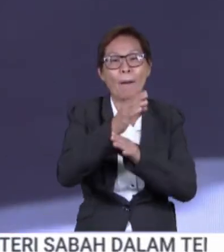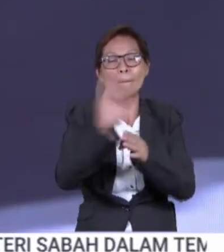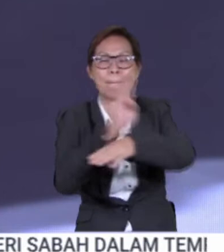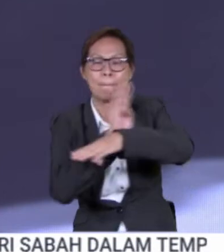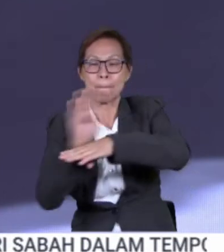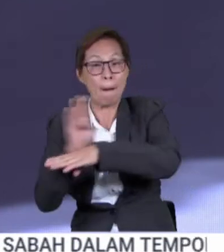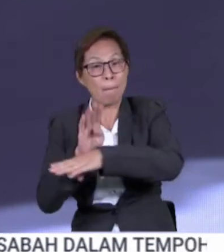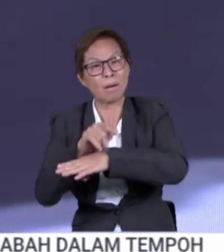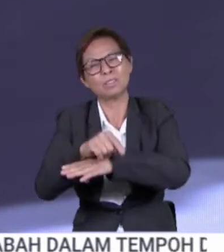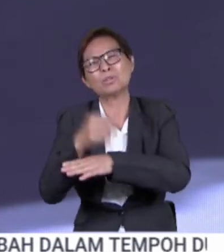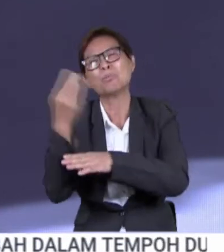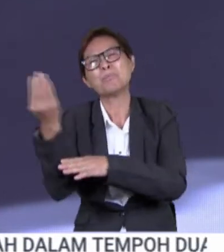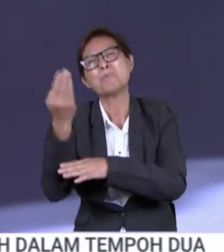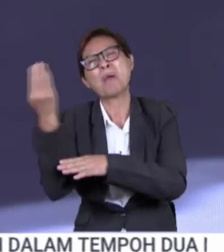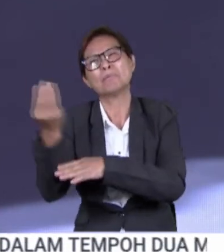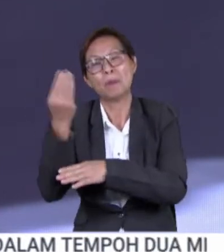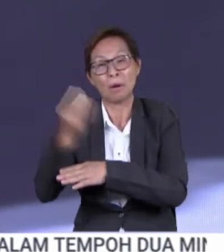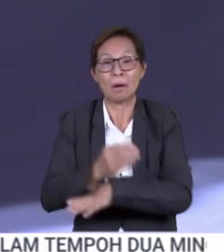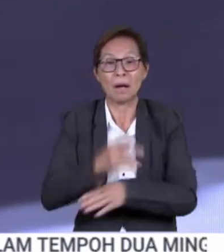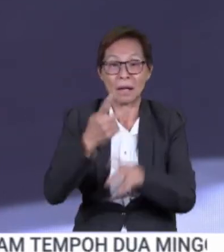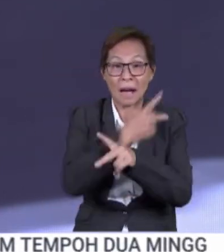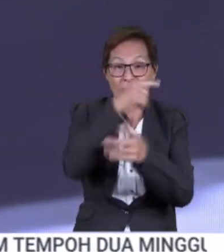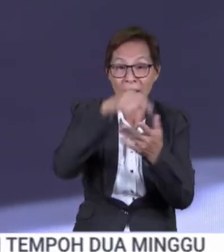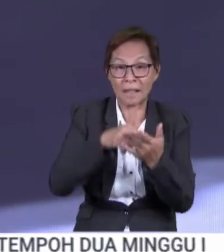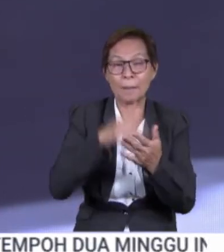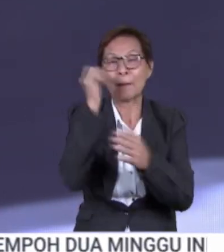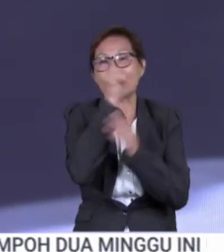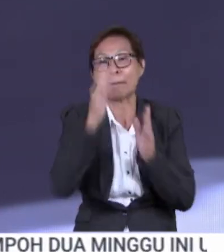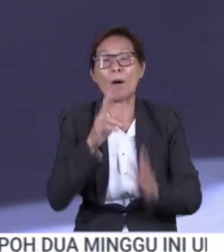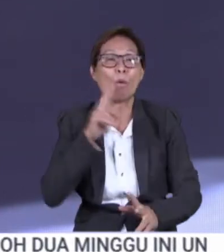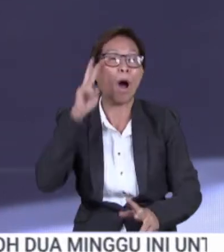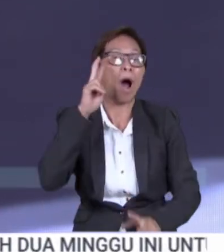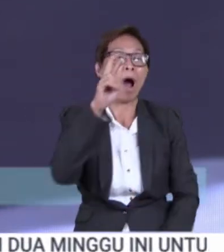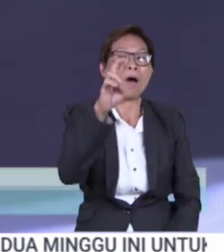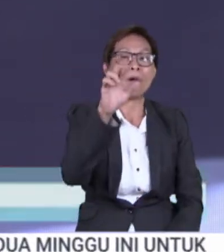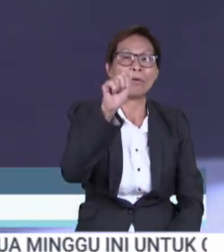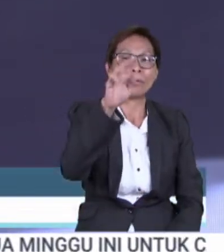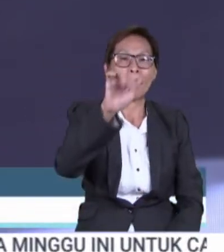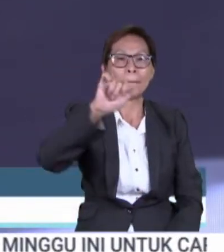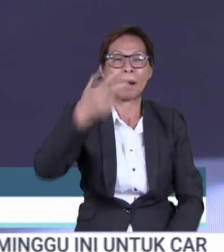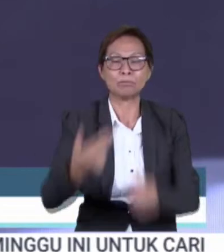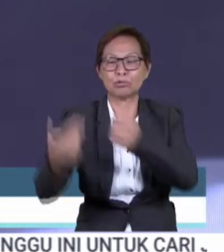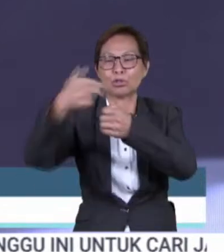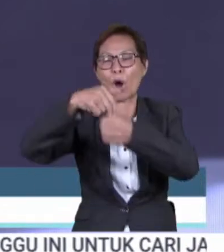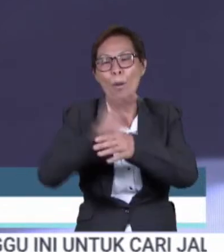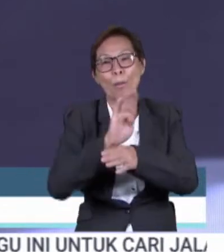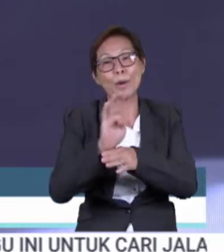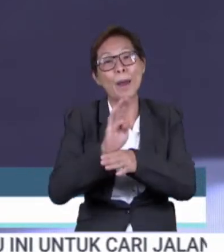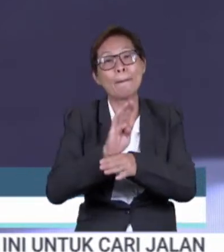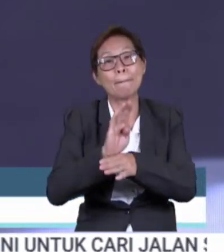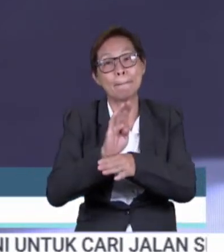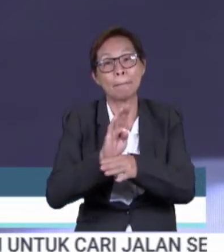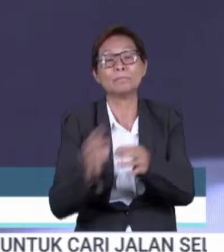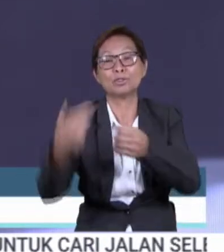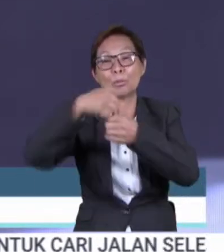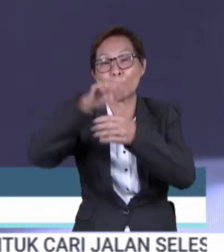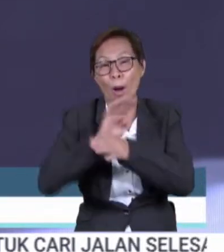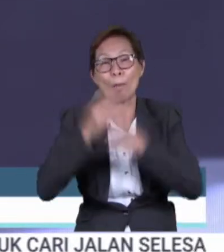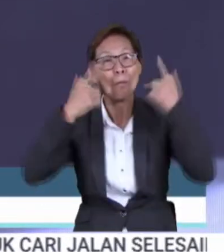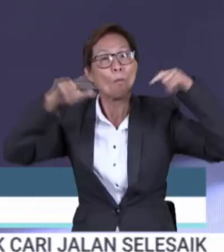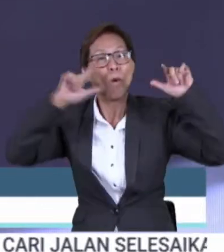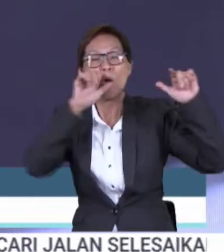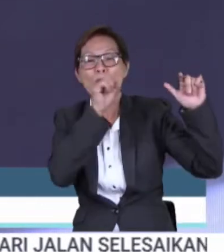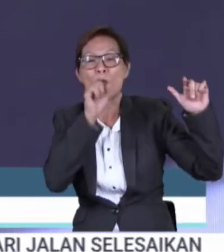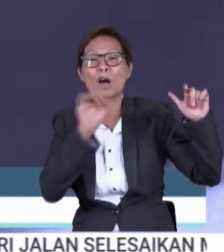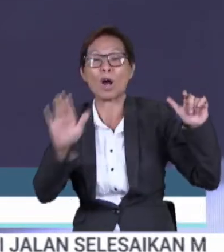perniagaan bukan lagi asing. Kali ini giliran penyanyi veteran Ramlah Ram pula menceburi bidang terbabit. Beliau yang popular dengan lagu